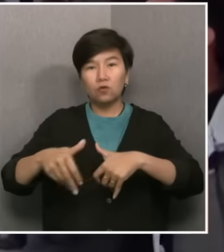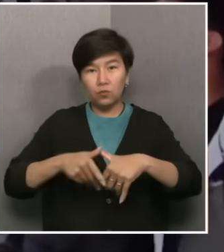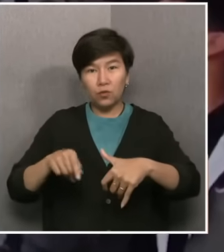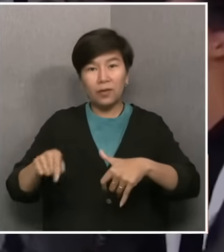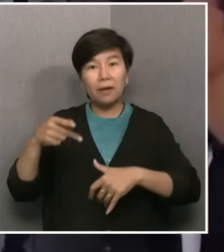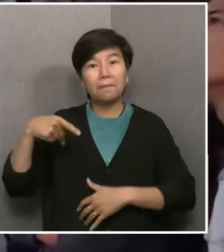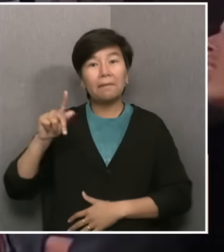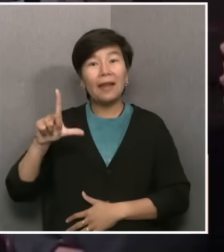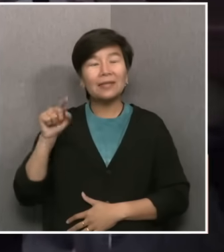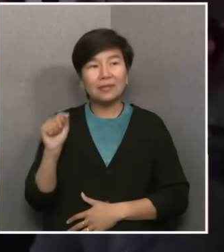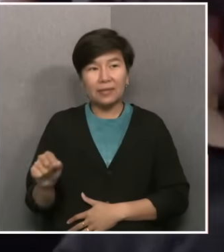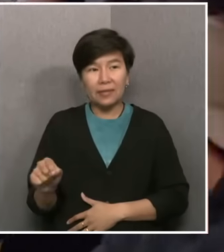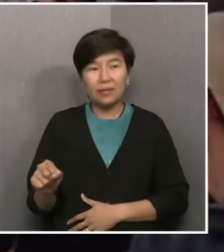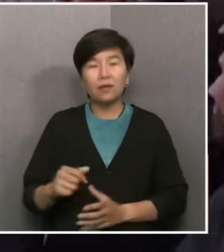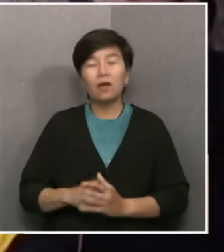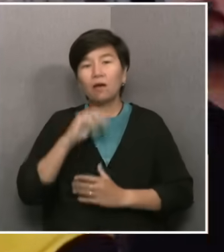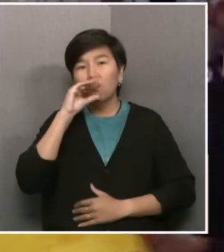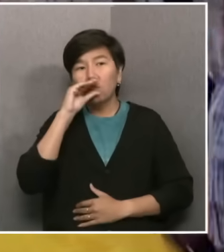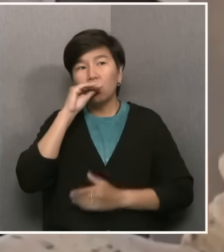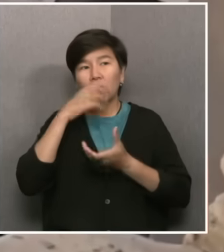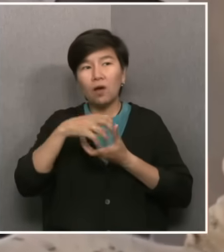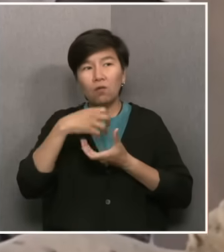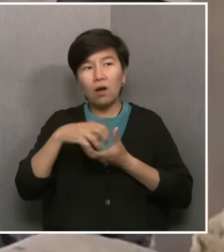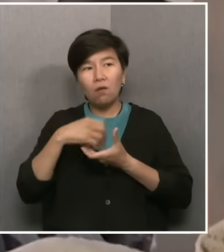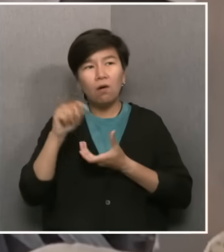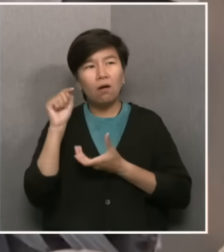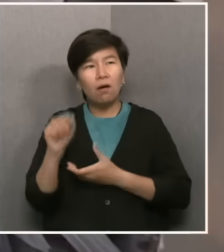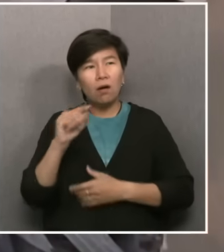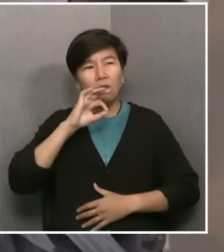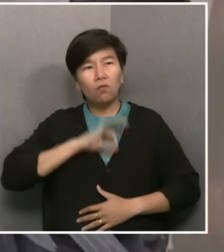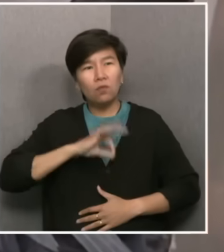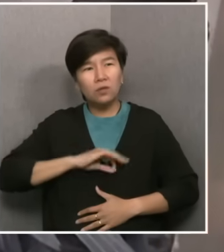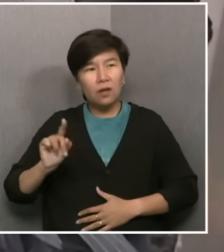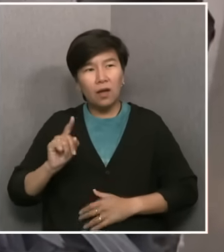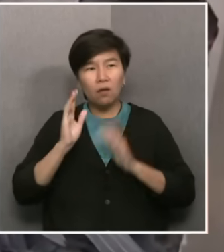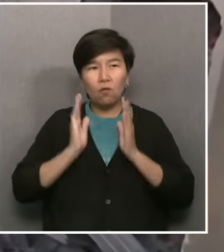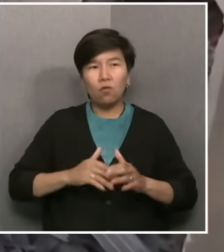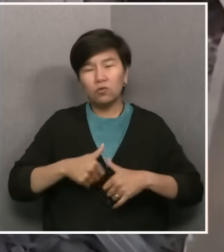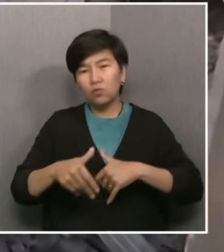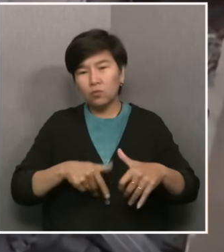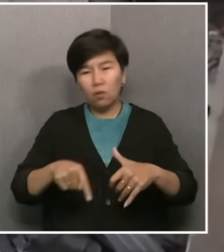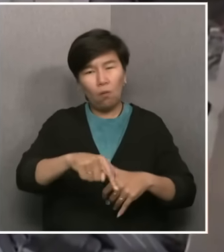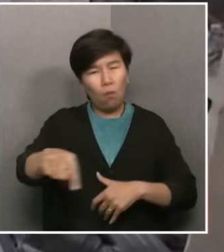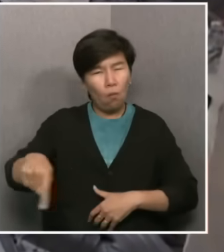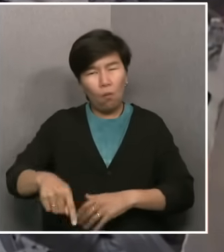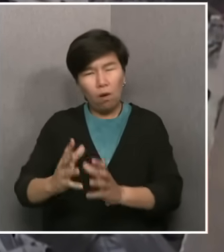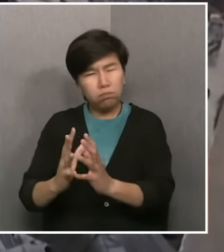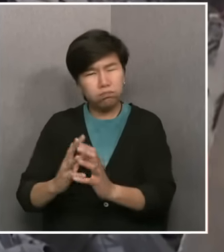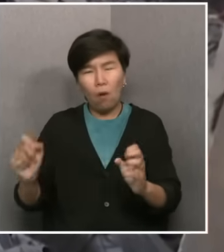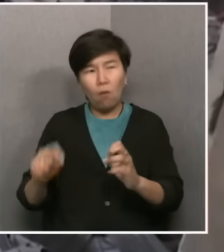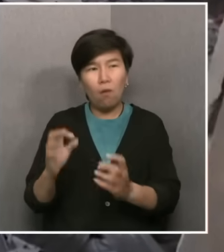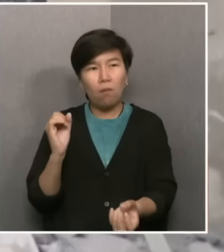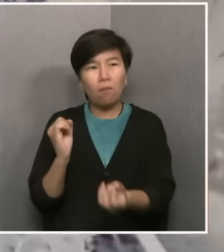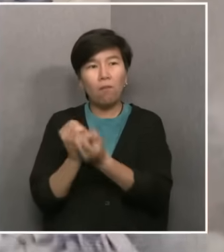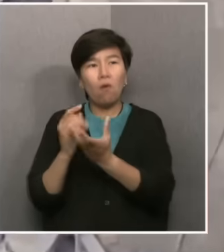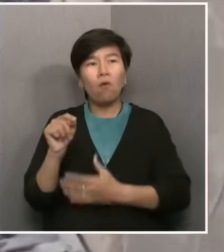ผู้ลี้ภัยในเมืองเจนินเผยว่าเหตุการณ์นี้ส่งผลกระทบต่อผู้คนในท้องถิ่นเป็นอย่างมากเนื่องจากเป็นสถาน